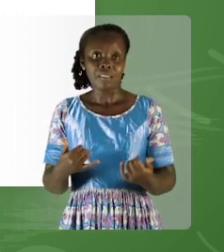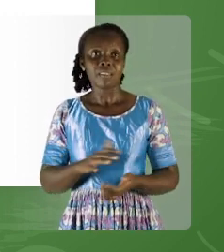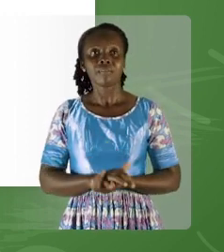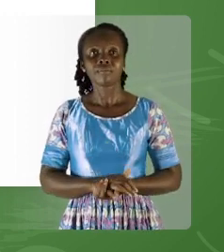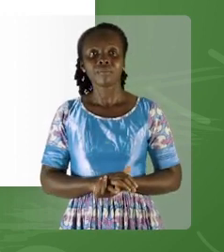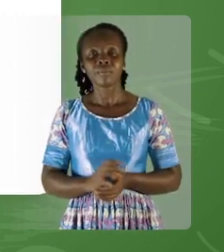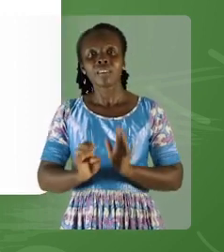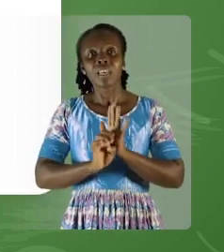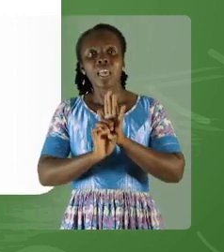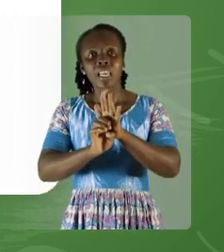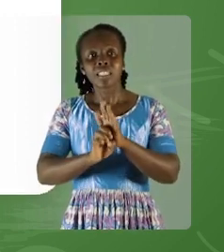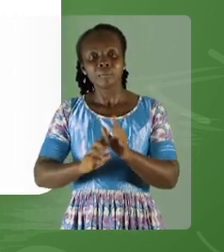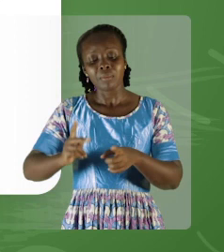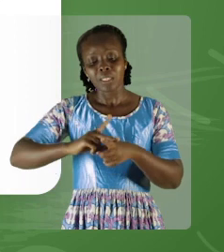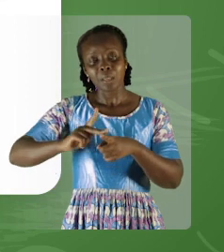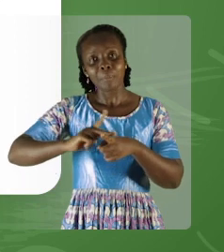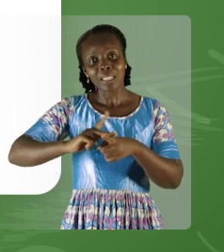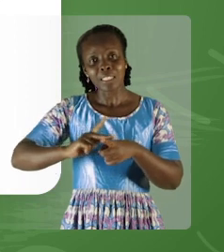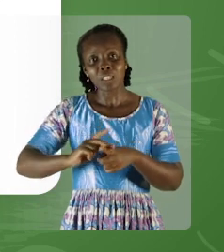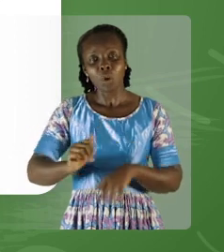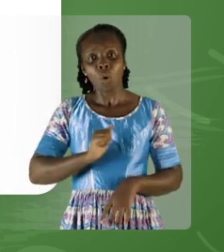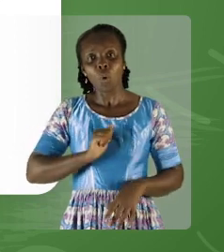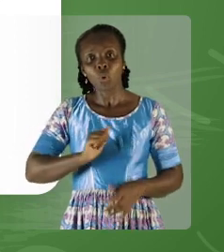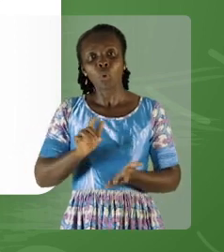Maintenant, des exemples de pratiques d'automédication.